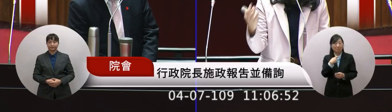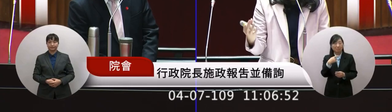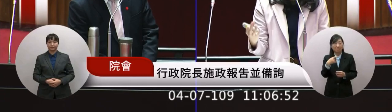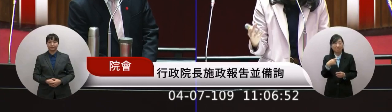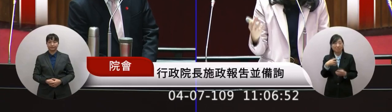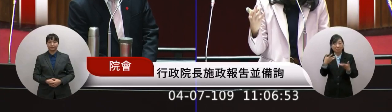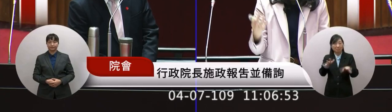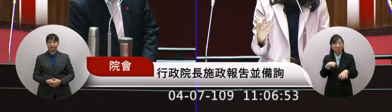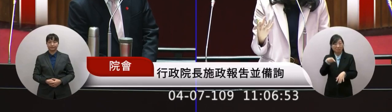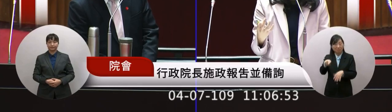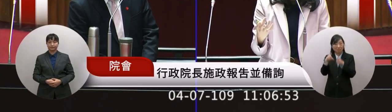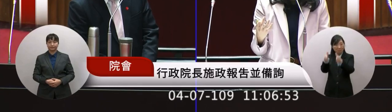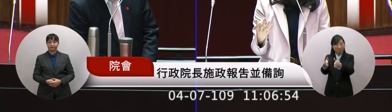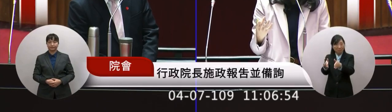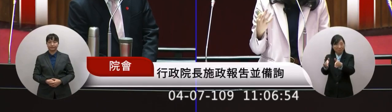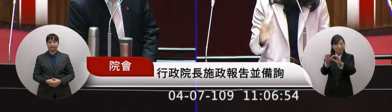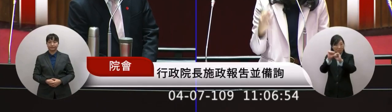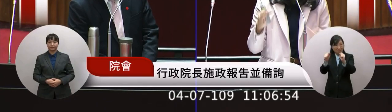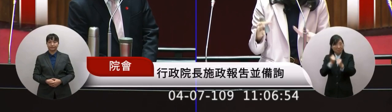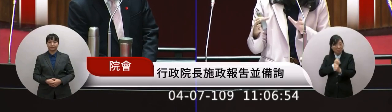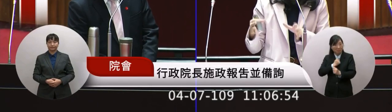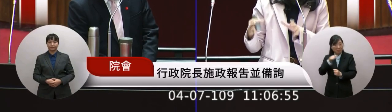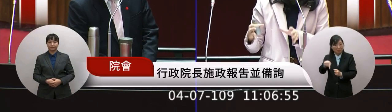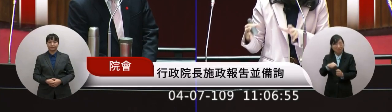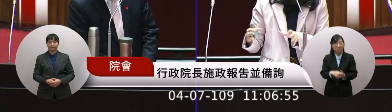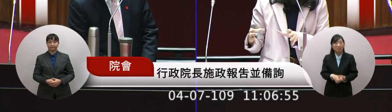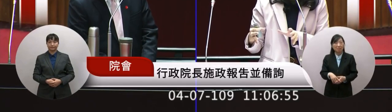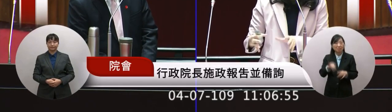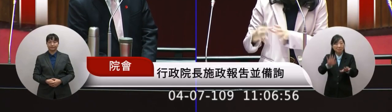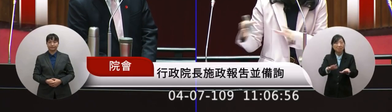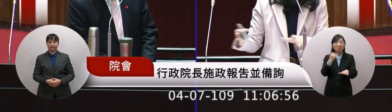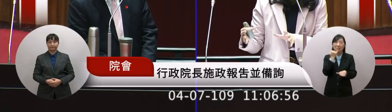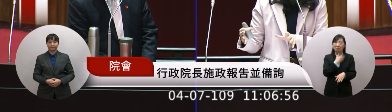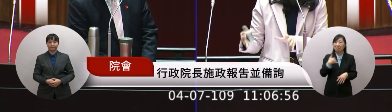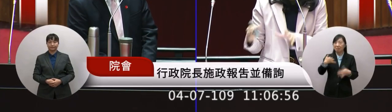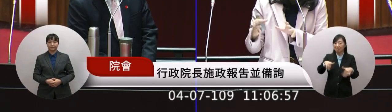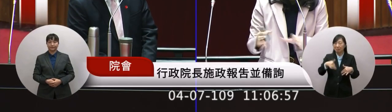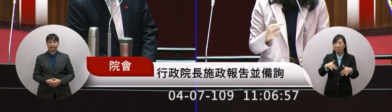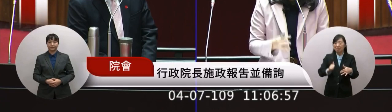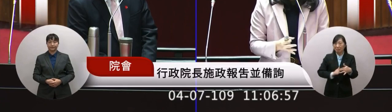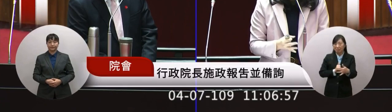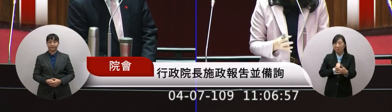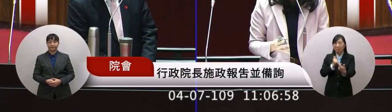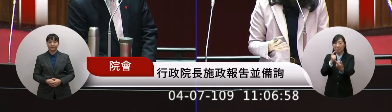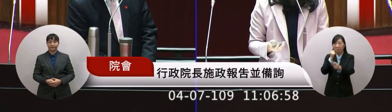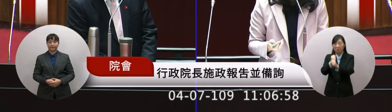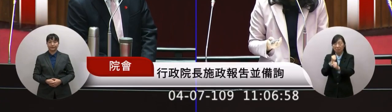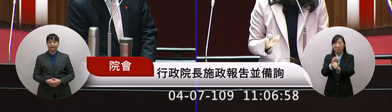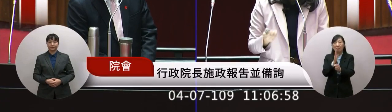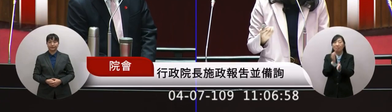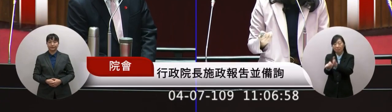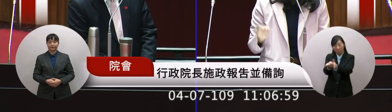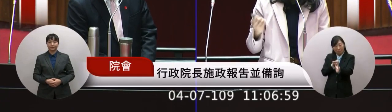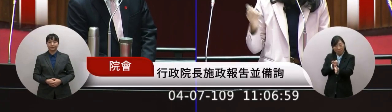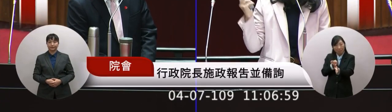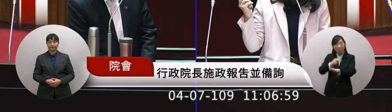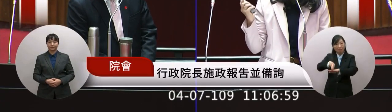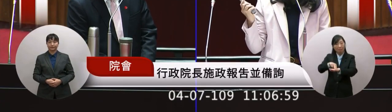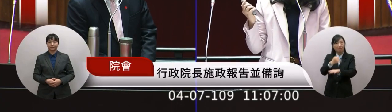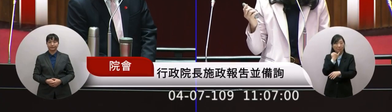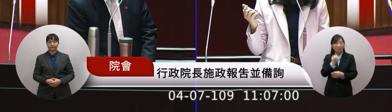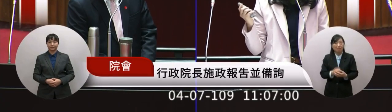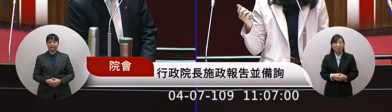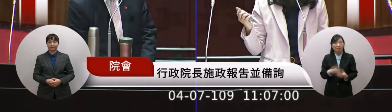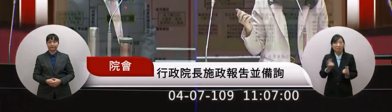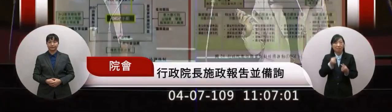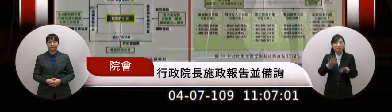稍微了解一下我们数位发展部，也许现在还不能做什么实质上的推动，但是我们可以做一些事前的准备，那包含说我们